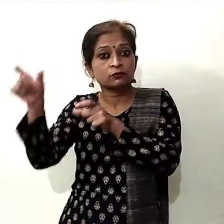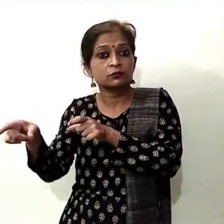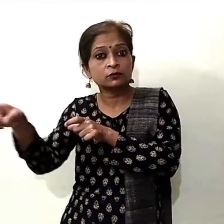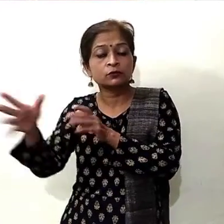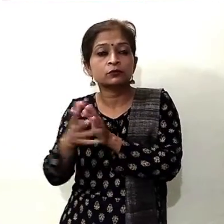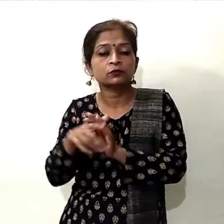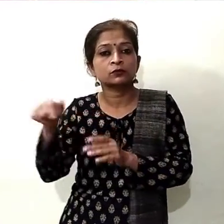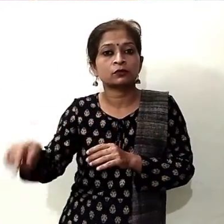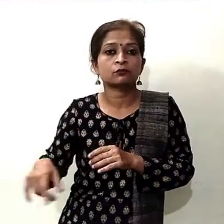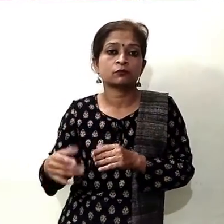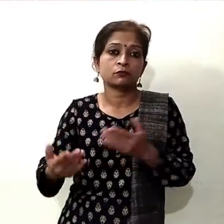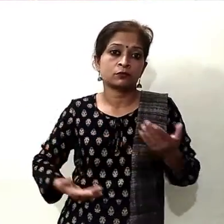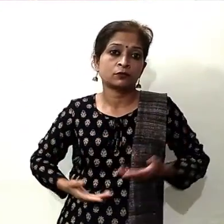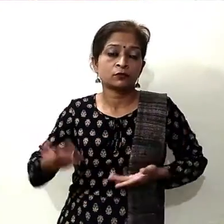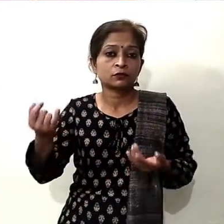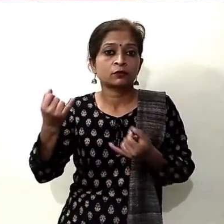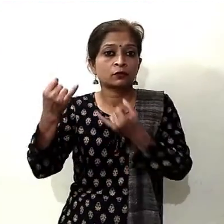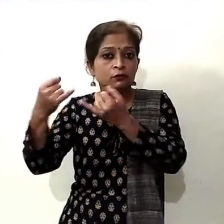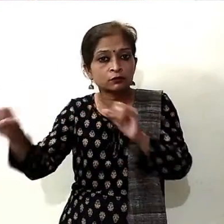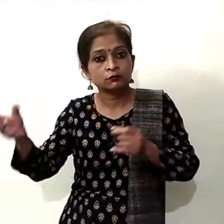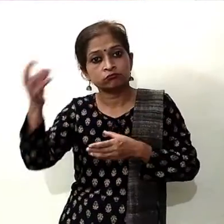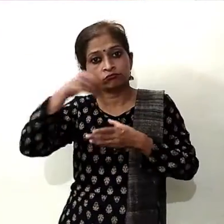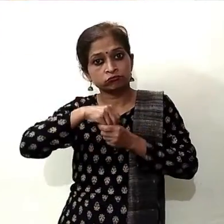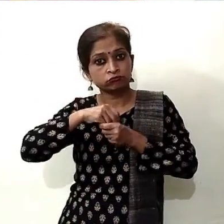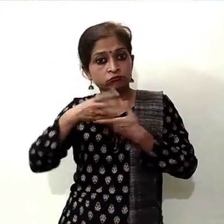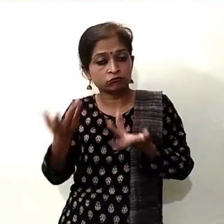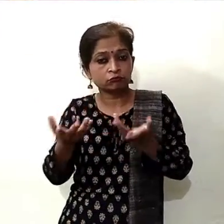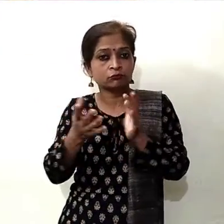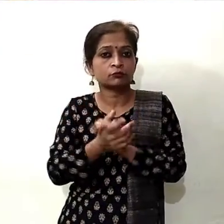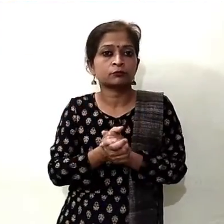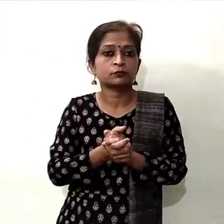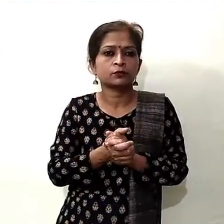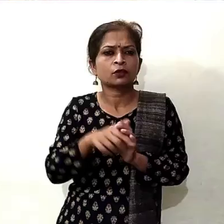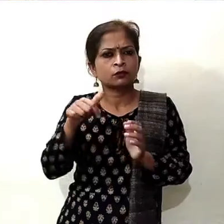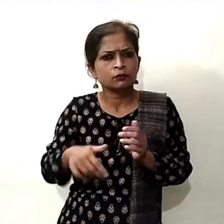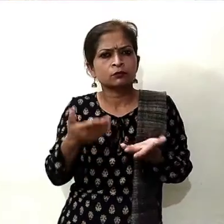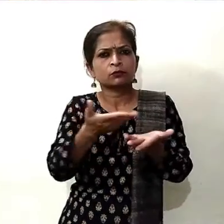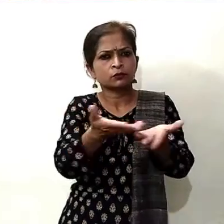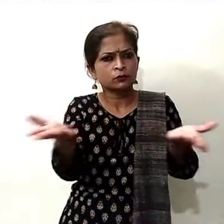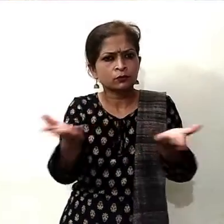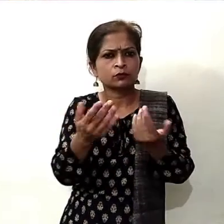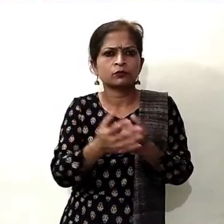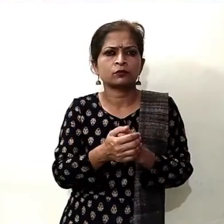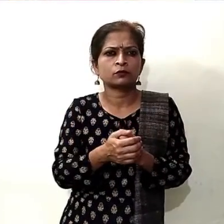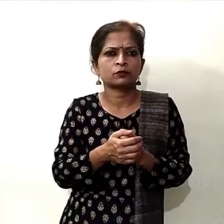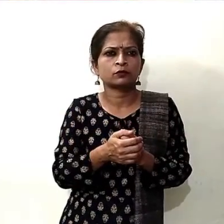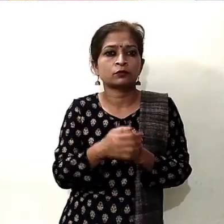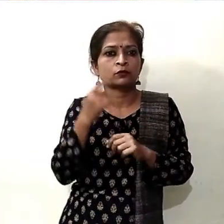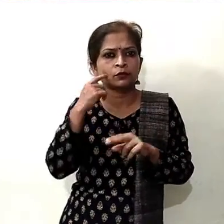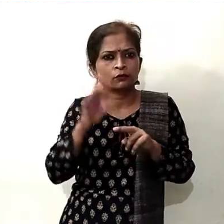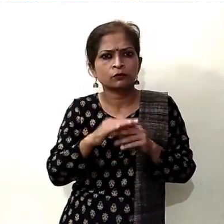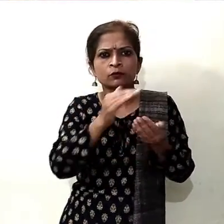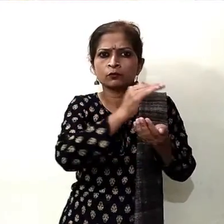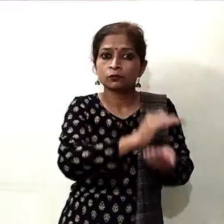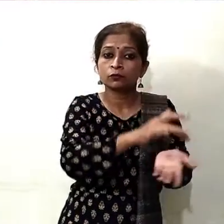आसुरी प्रकृति कैसे भी आ गई। तो आप भले ही एक अच्छे जगह से